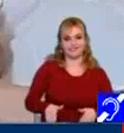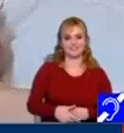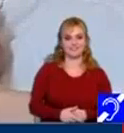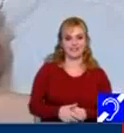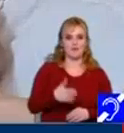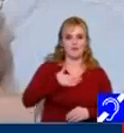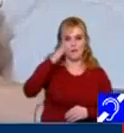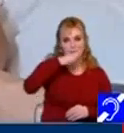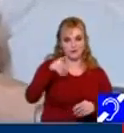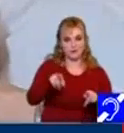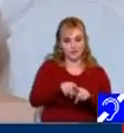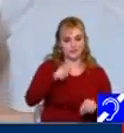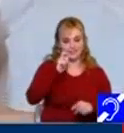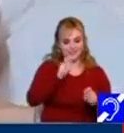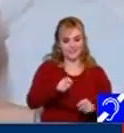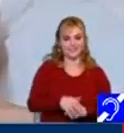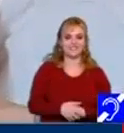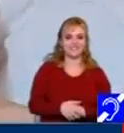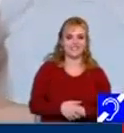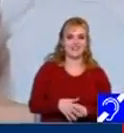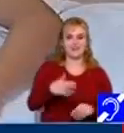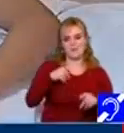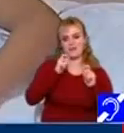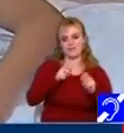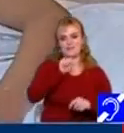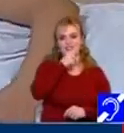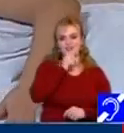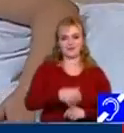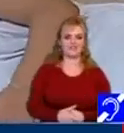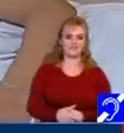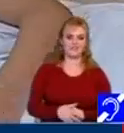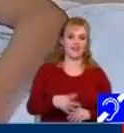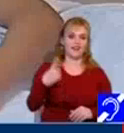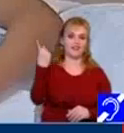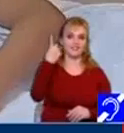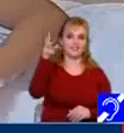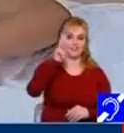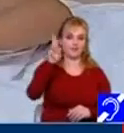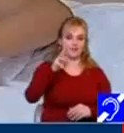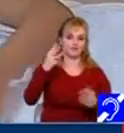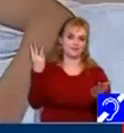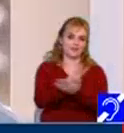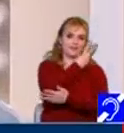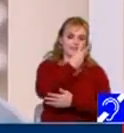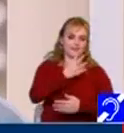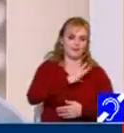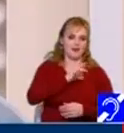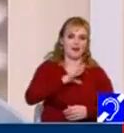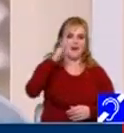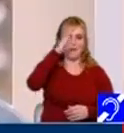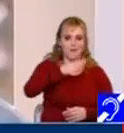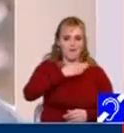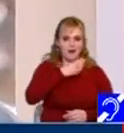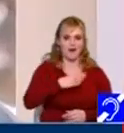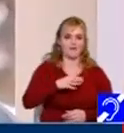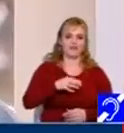родилась она вот у моего папы сегодня день рождения. Она вот на подарок моему папе. Astfel vor avea de 1 ianuarie o sărbătoare triplă. Și pentru tăticul Mihail,